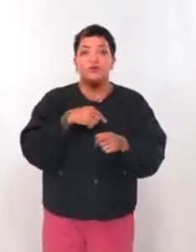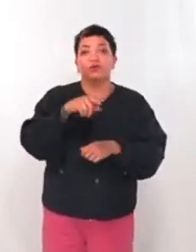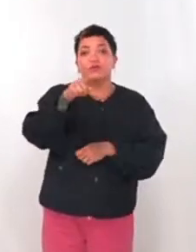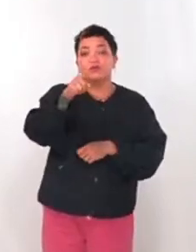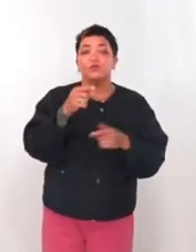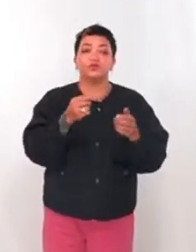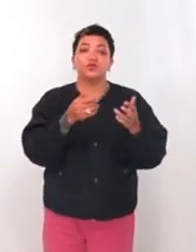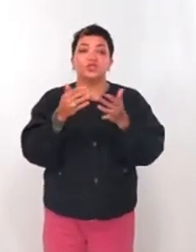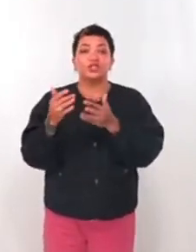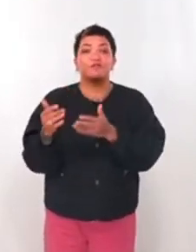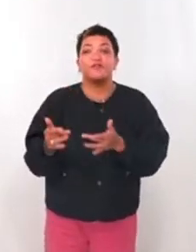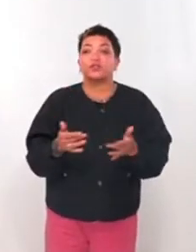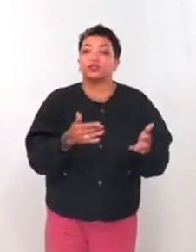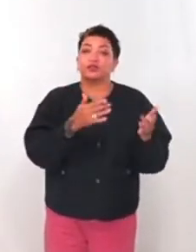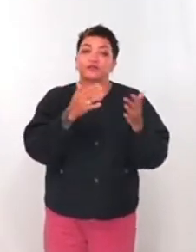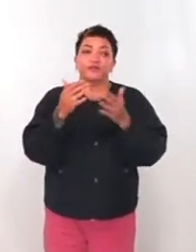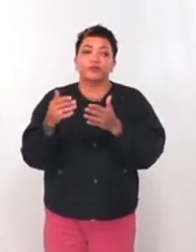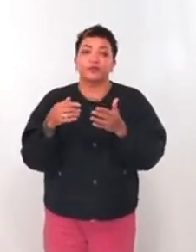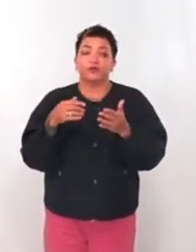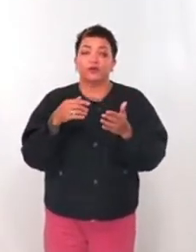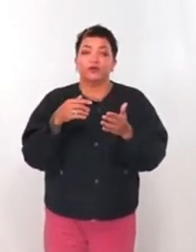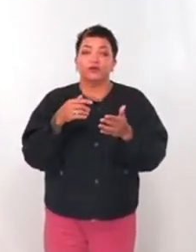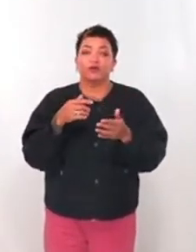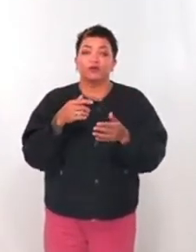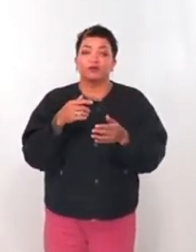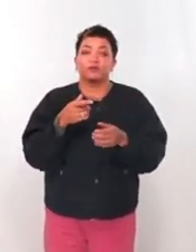chiffres qui